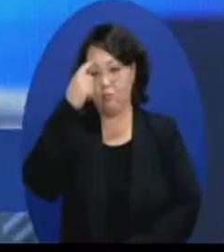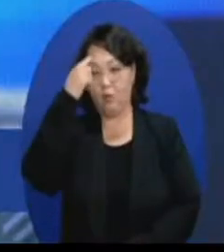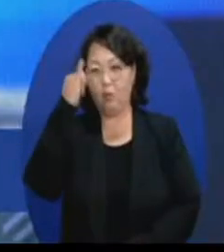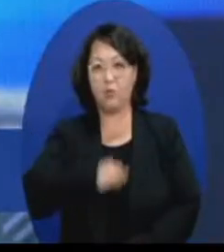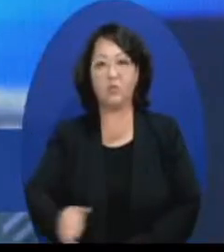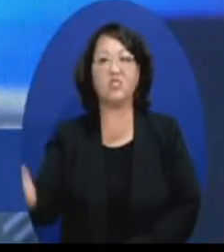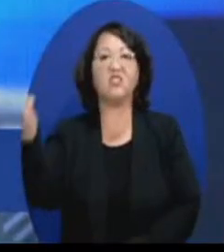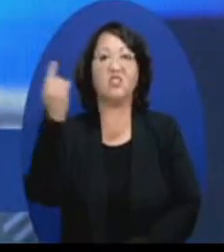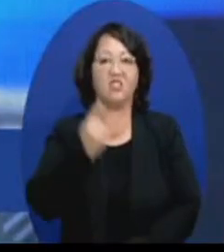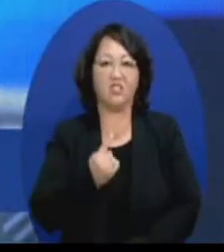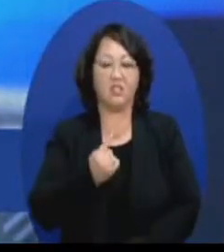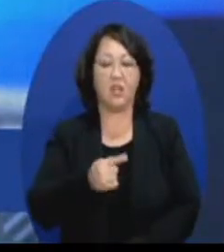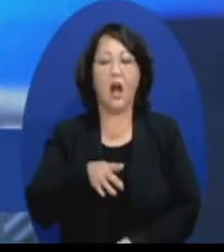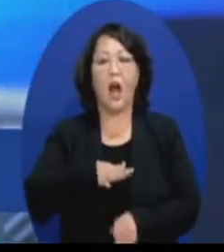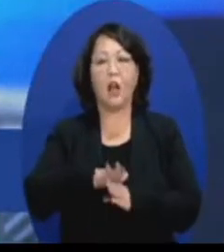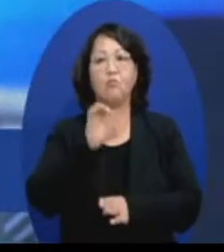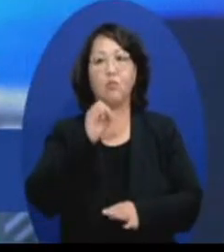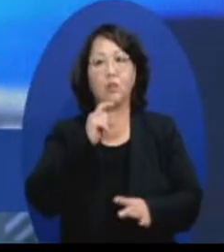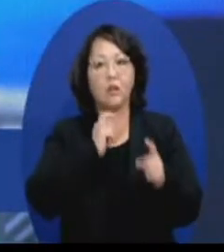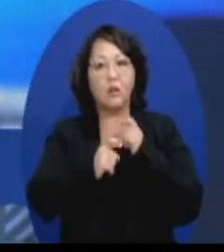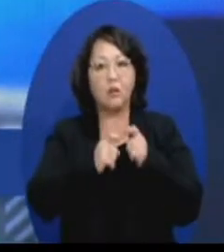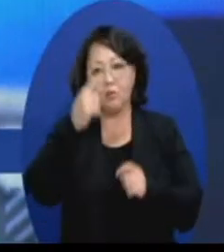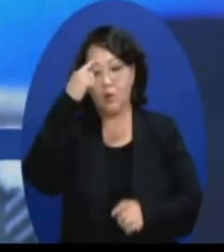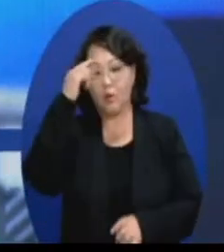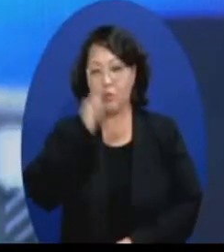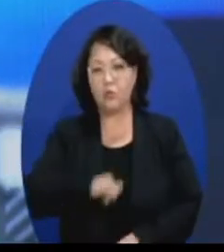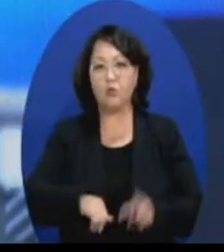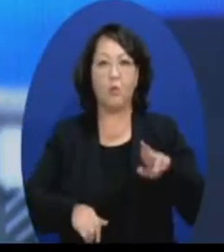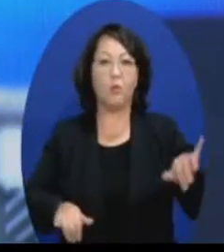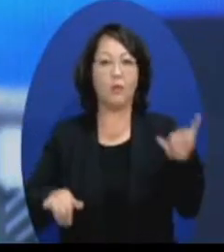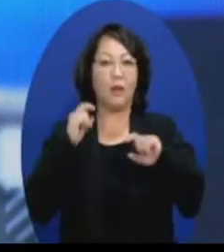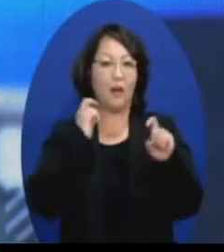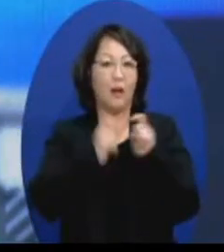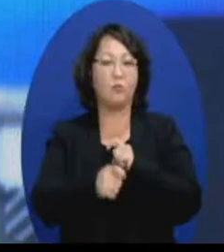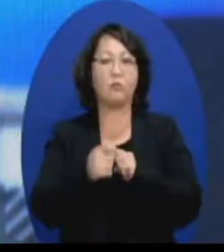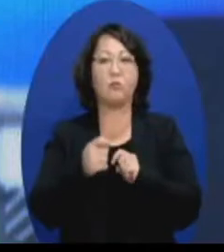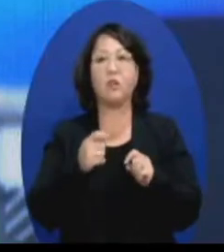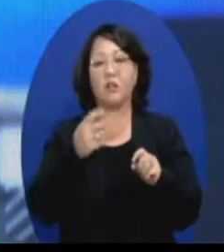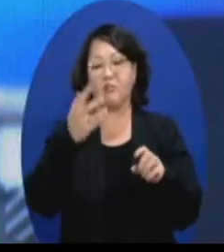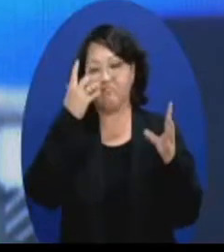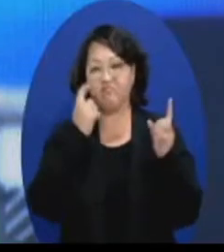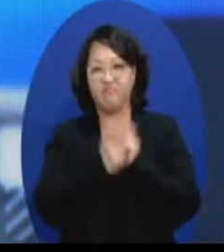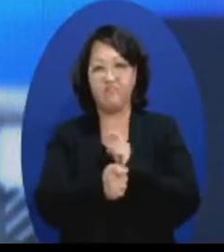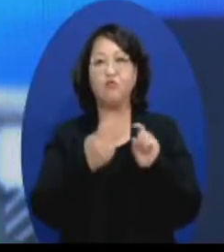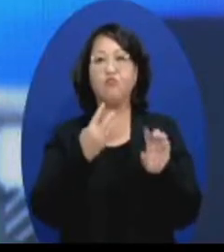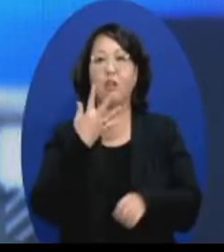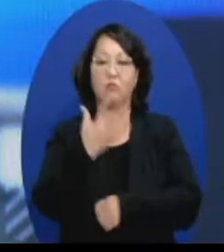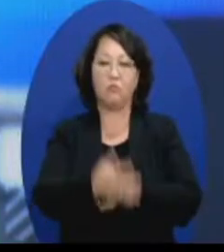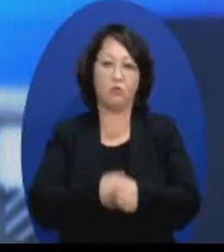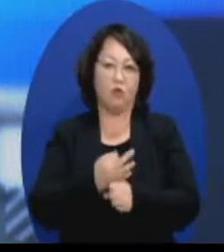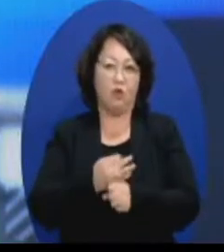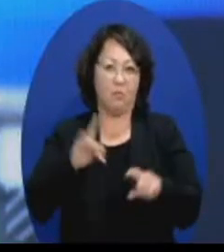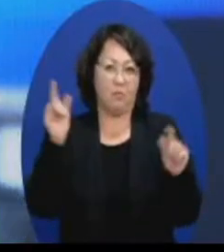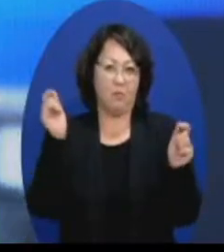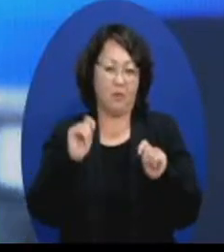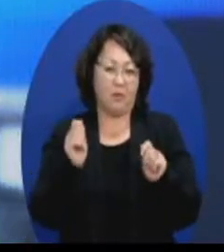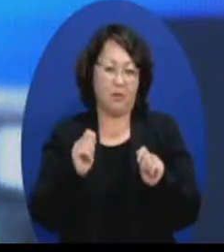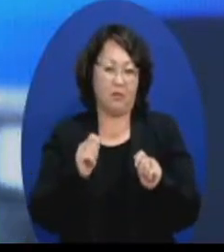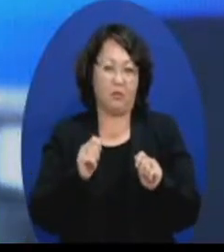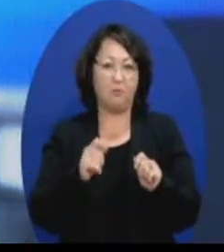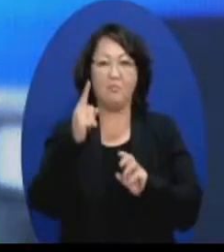Улсад аль ёсны ажиллаж хийж байгаа. За Монгол улс Япон улс хооронд дипломат харилцаа тогтоосны 45 жилийн ой энэ жил болж байгаа. За хоёр улсын